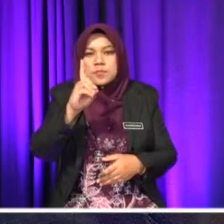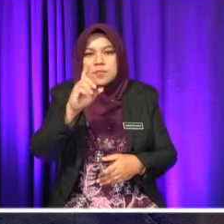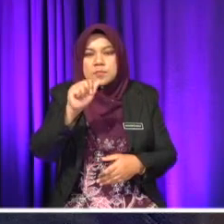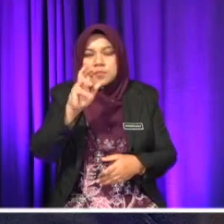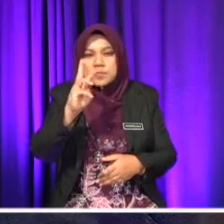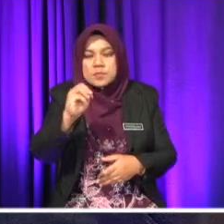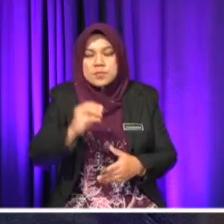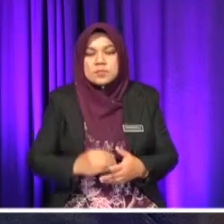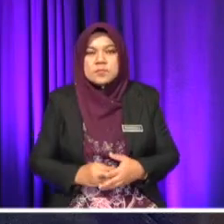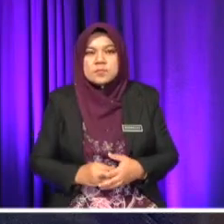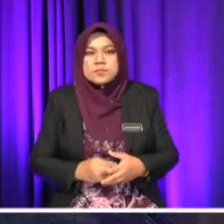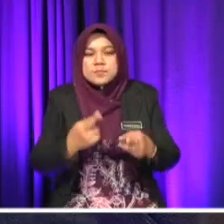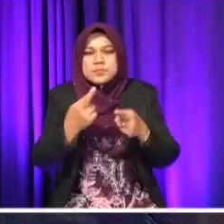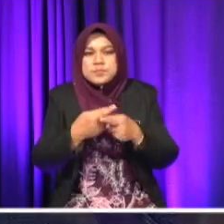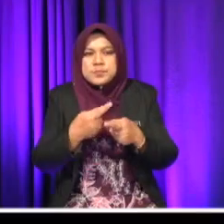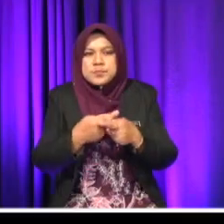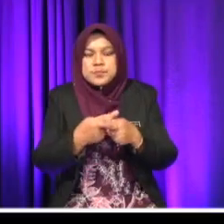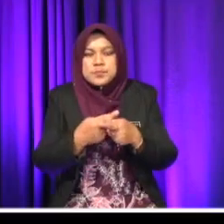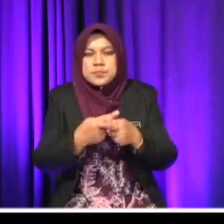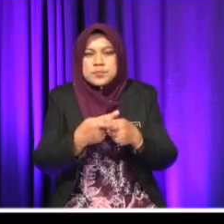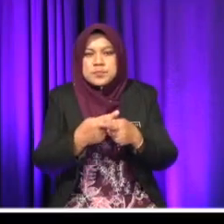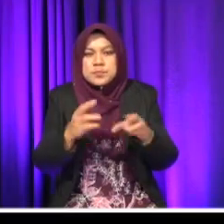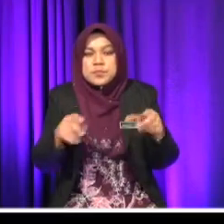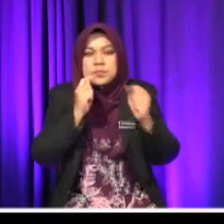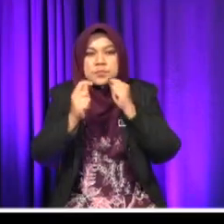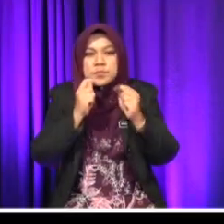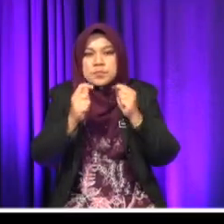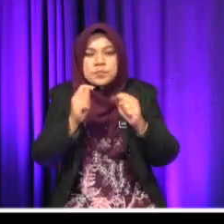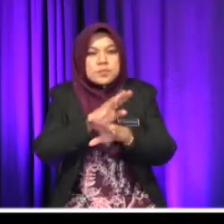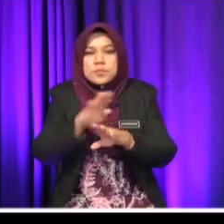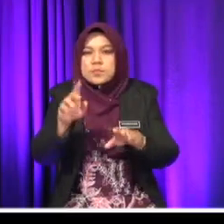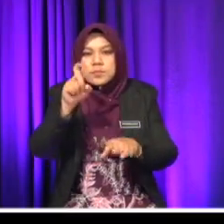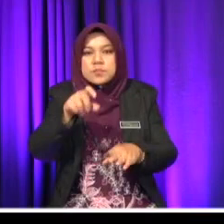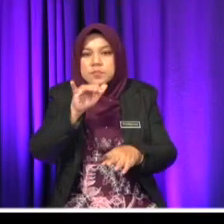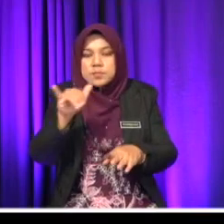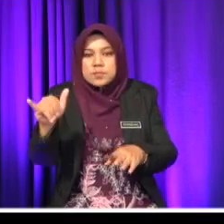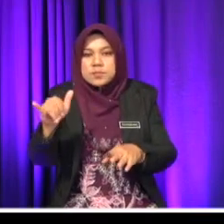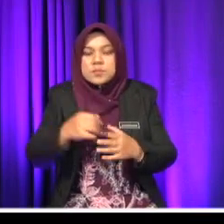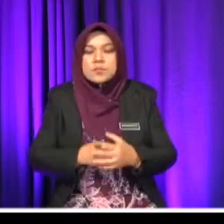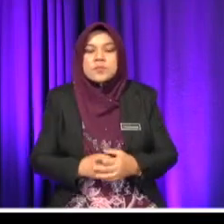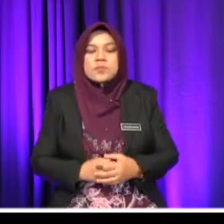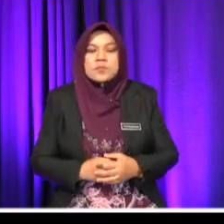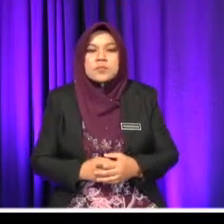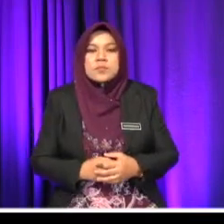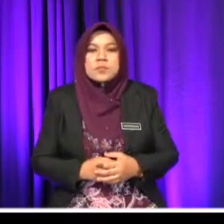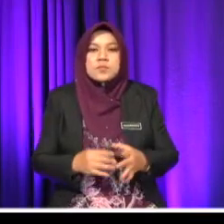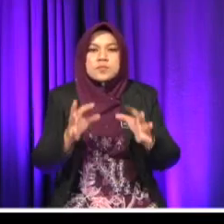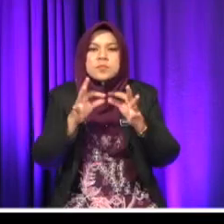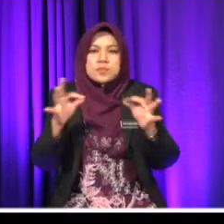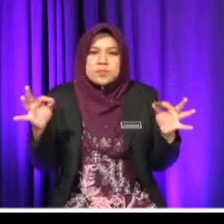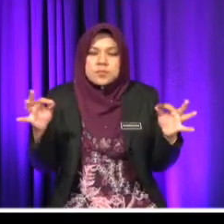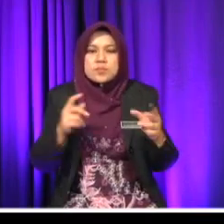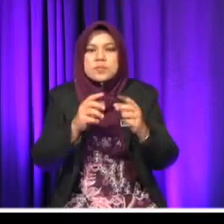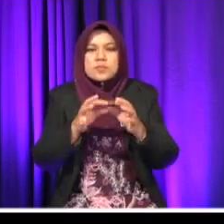Google meet rumusan ini sebab kita activity bertutur tidak semestinya dalam bentuk ujaran dalam bentuk